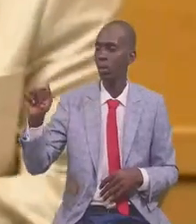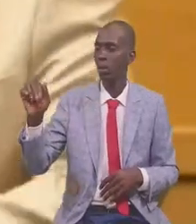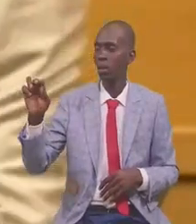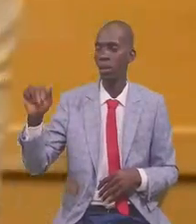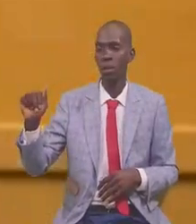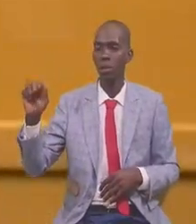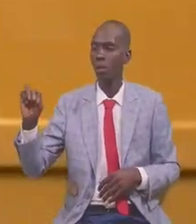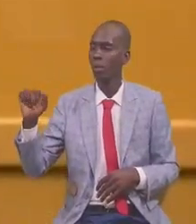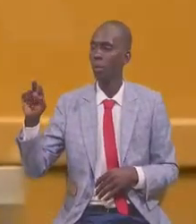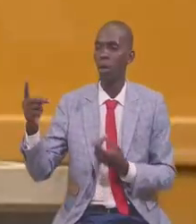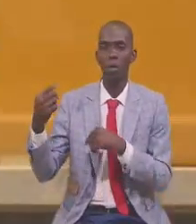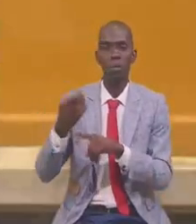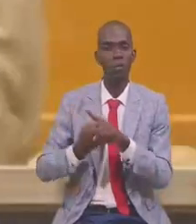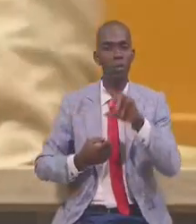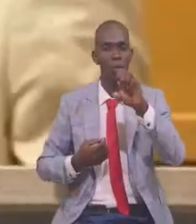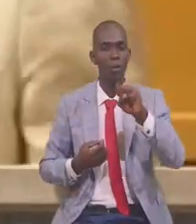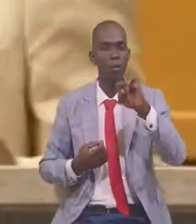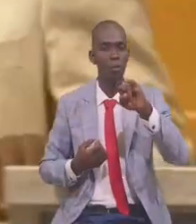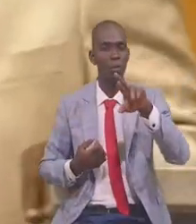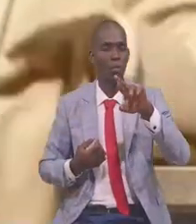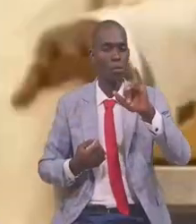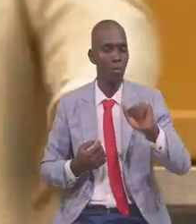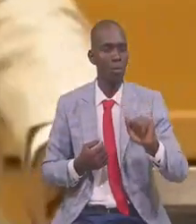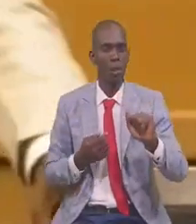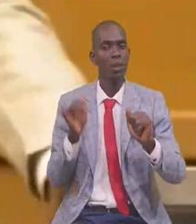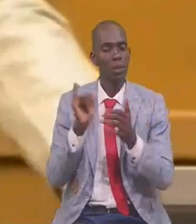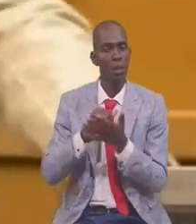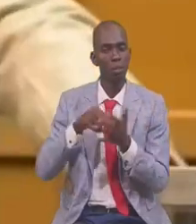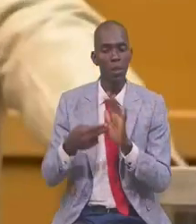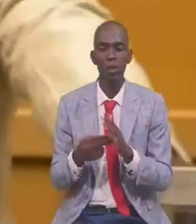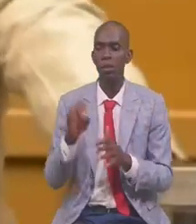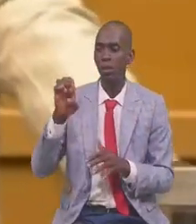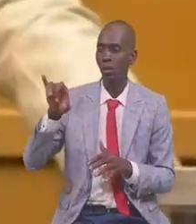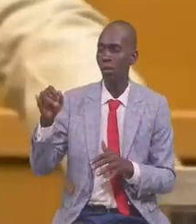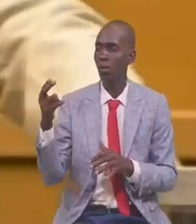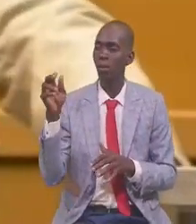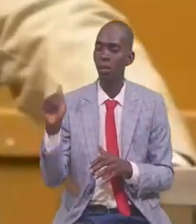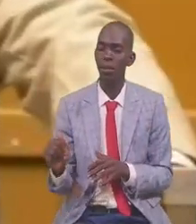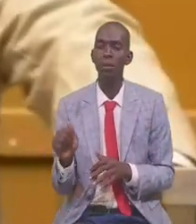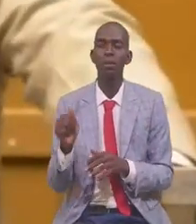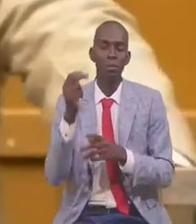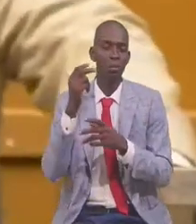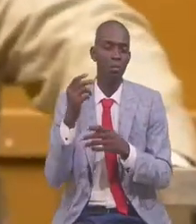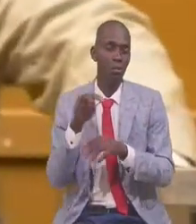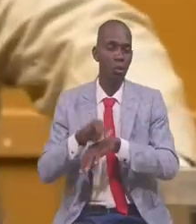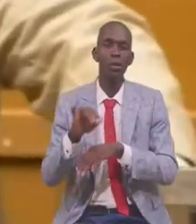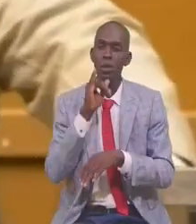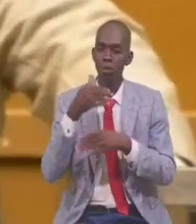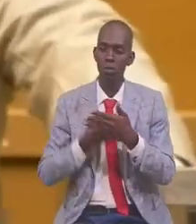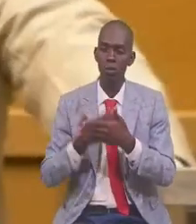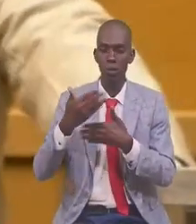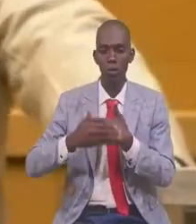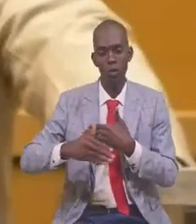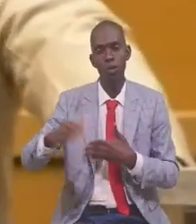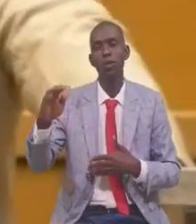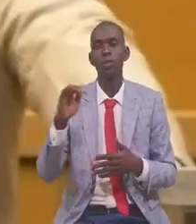d'Israël. Regarde tous ceux-là qui sont venus attraper, l'arrêter et pour